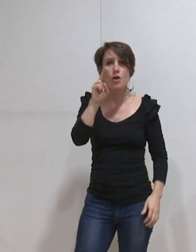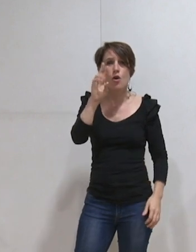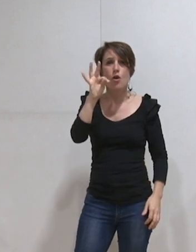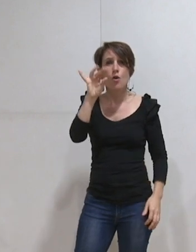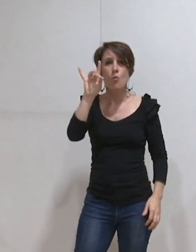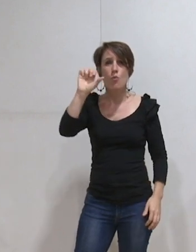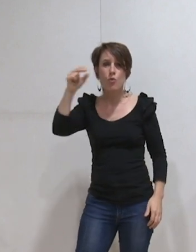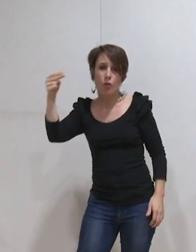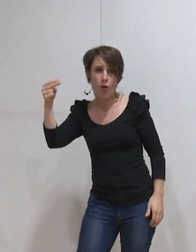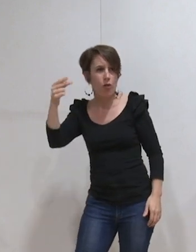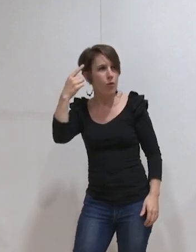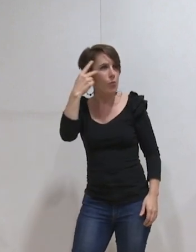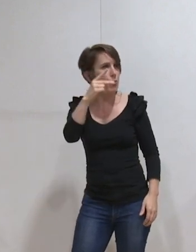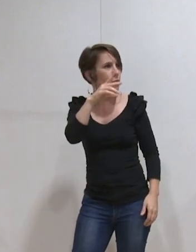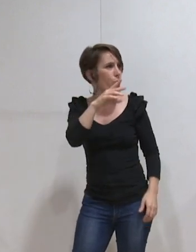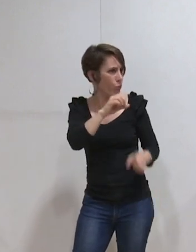Madame